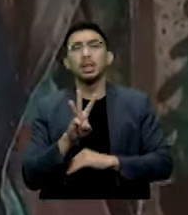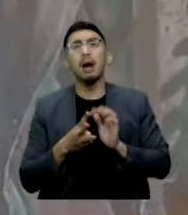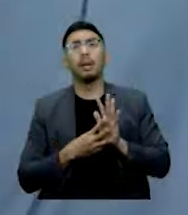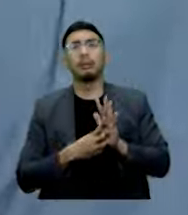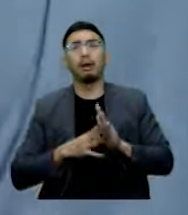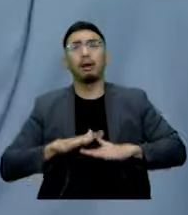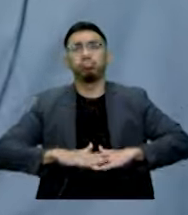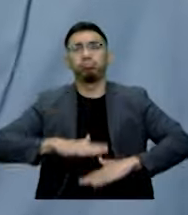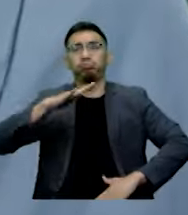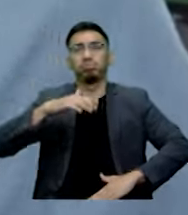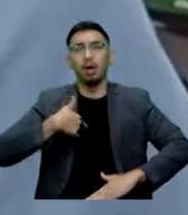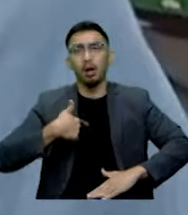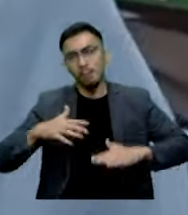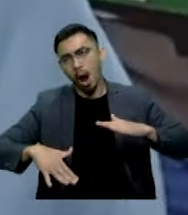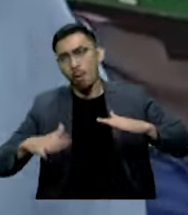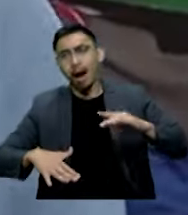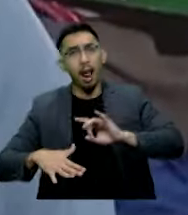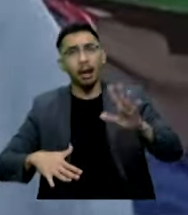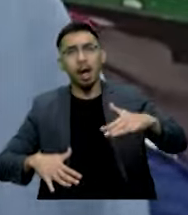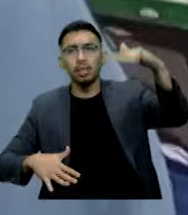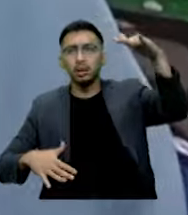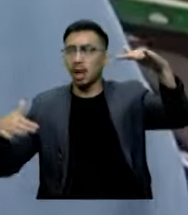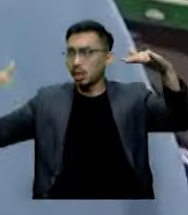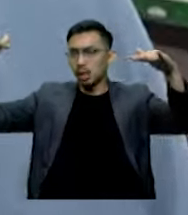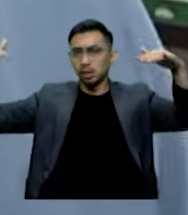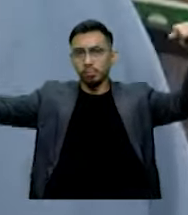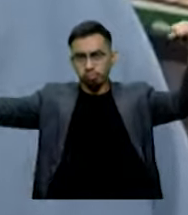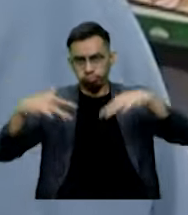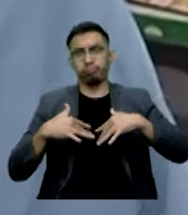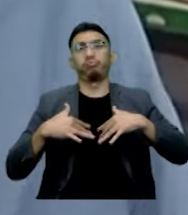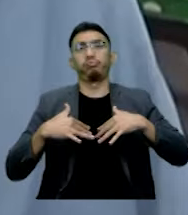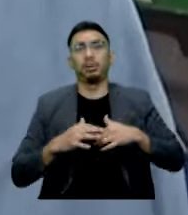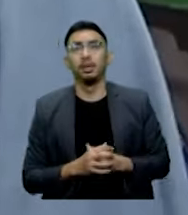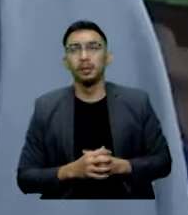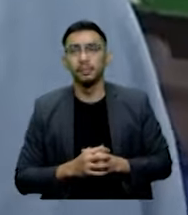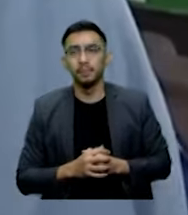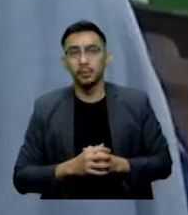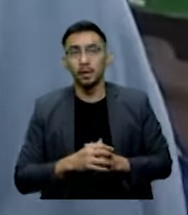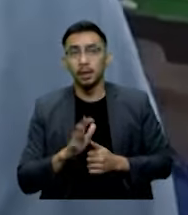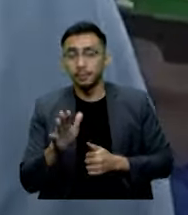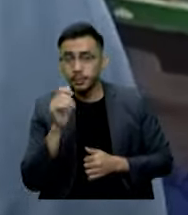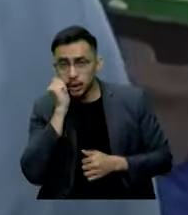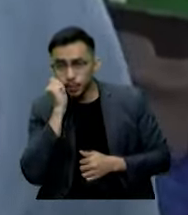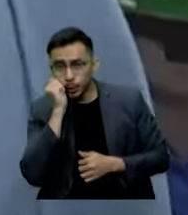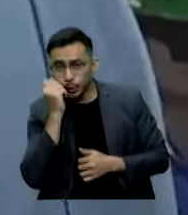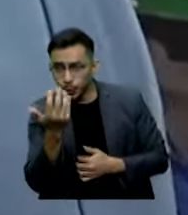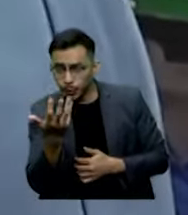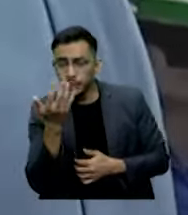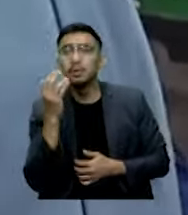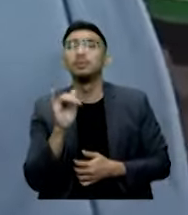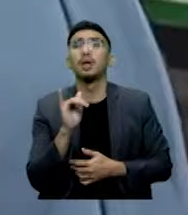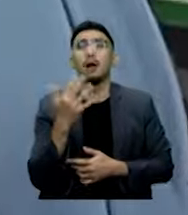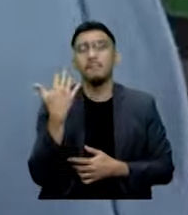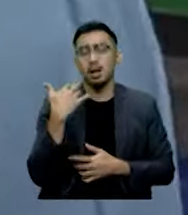di sini. Pada mengungsi dari malam di sini. Kenapa, Bu? Ada yang jebol dari Cikapundung, kejadian itu di jam